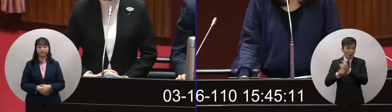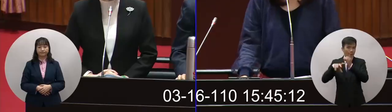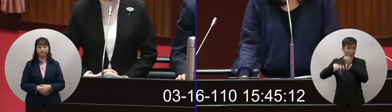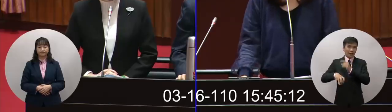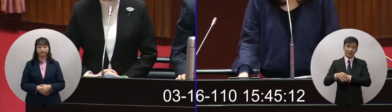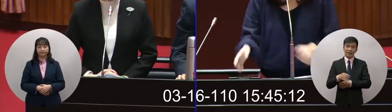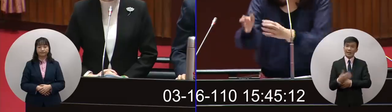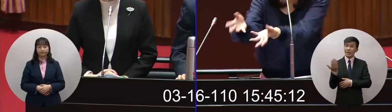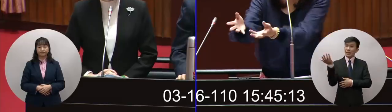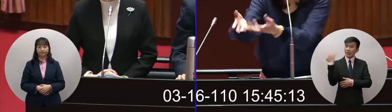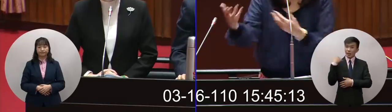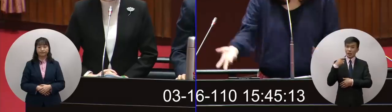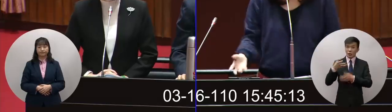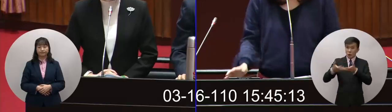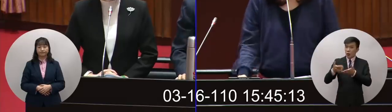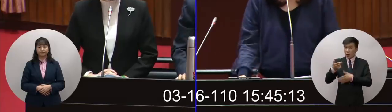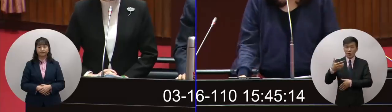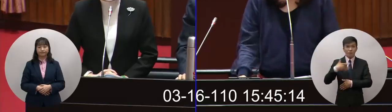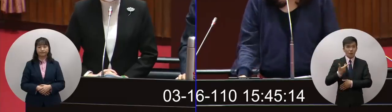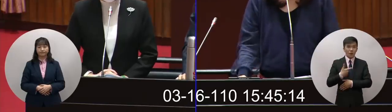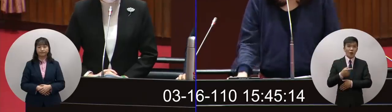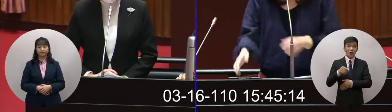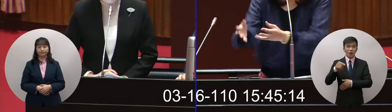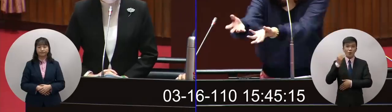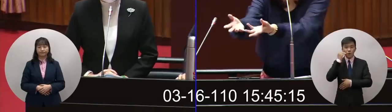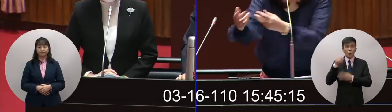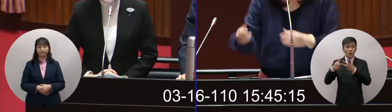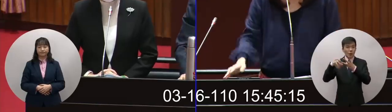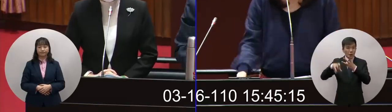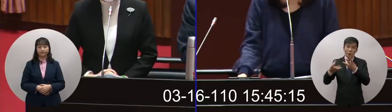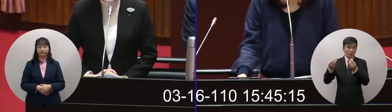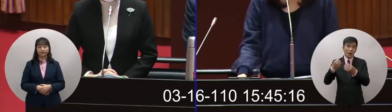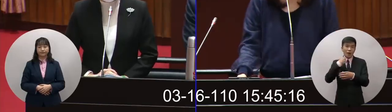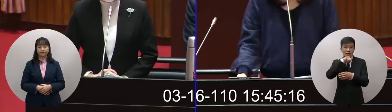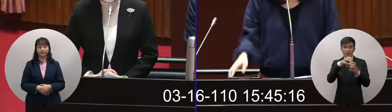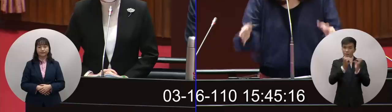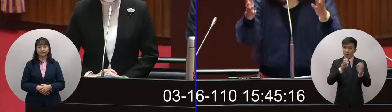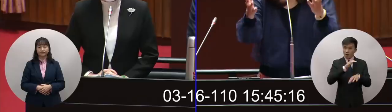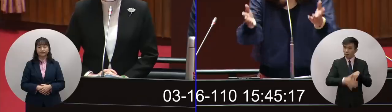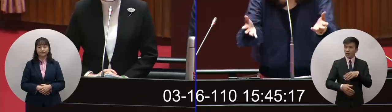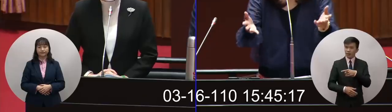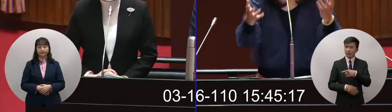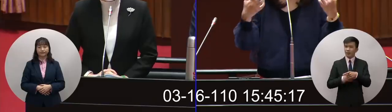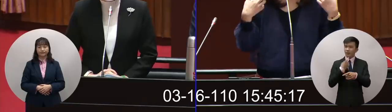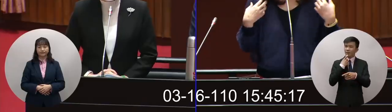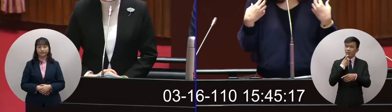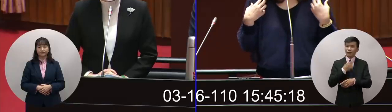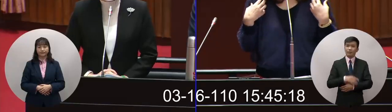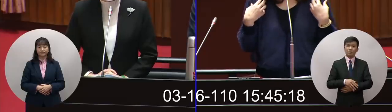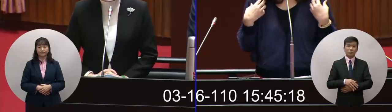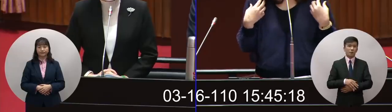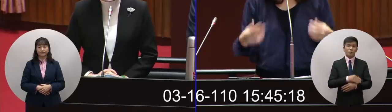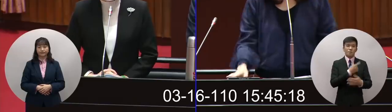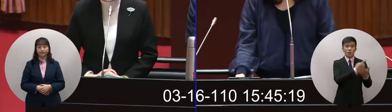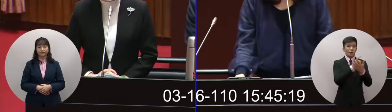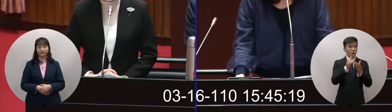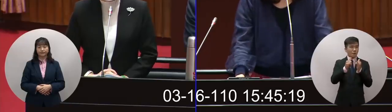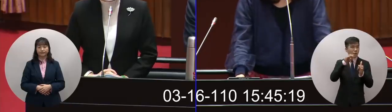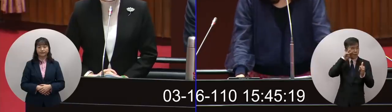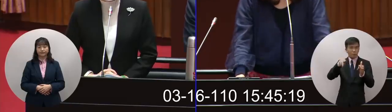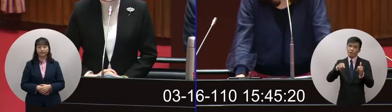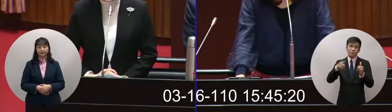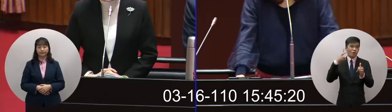三阶站有这么重要，台湾没有它，能源政策就垮了。现在变成这么重要，这是为什么大家无法接受？反